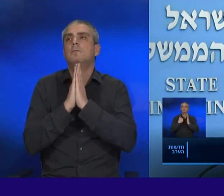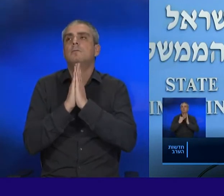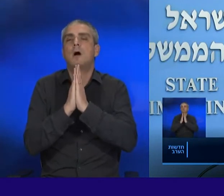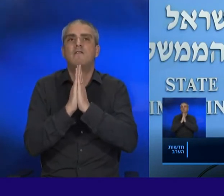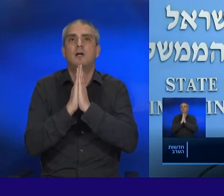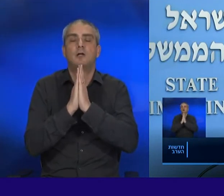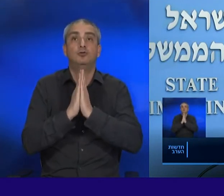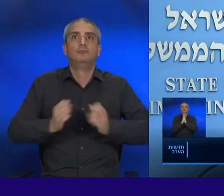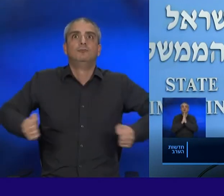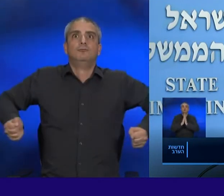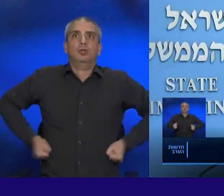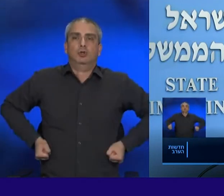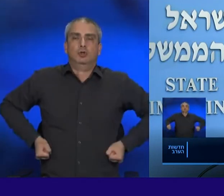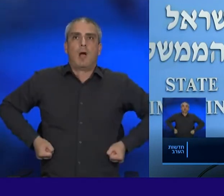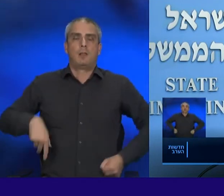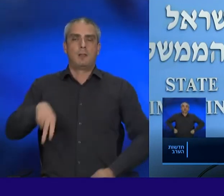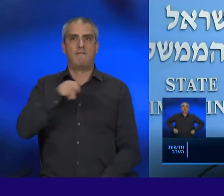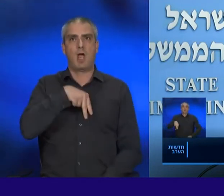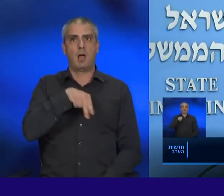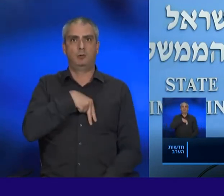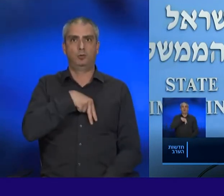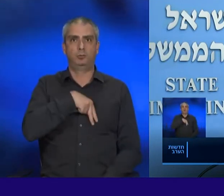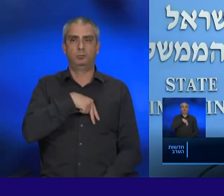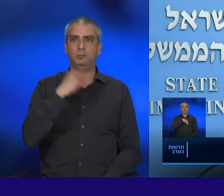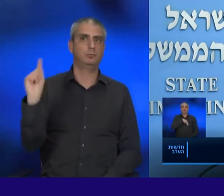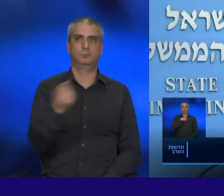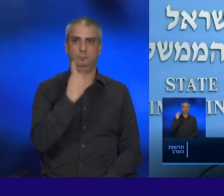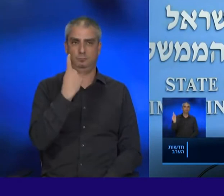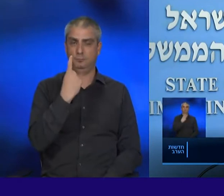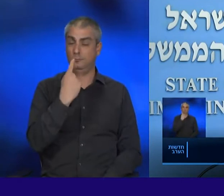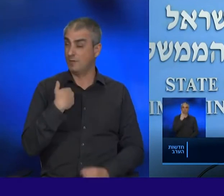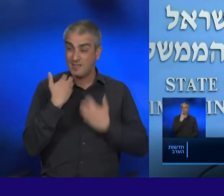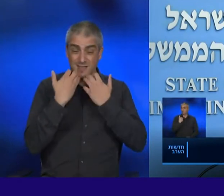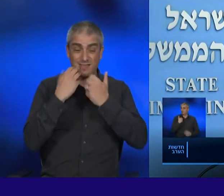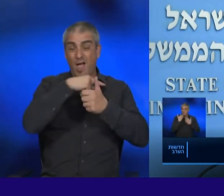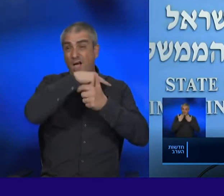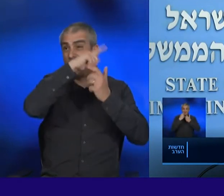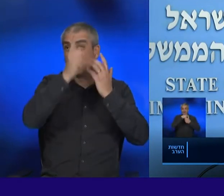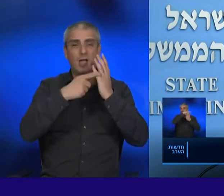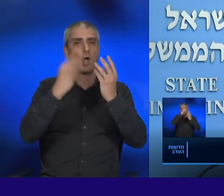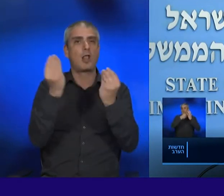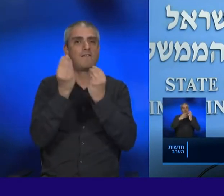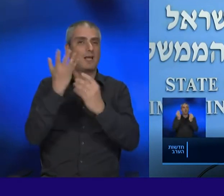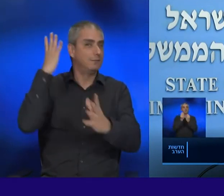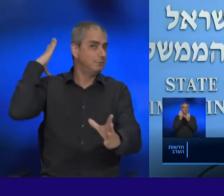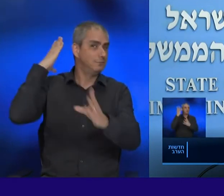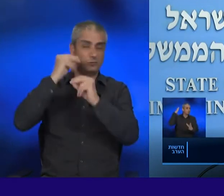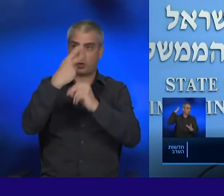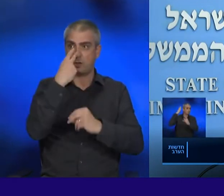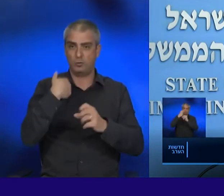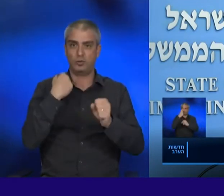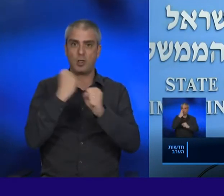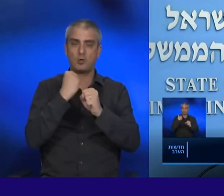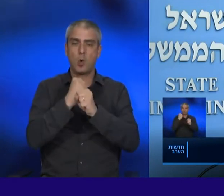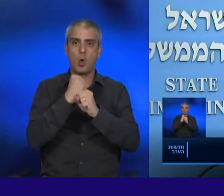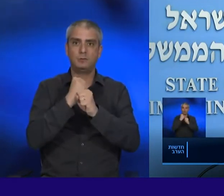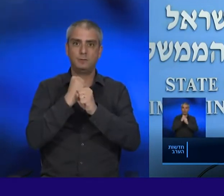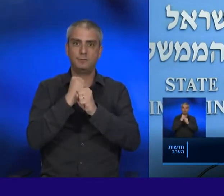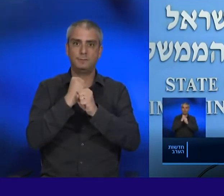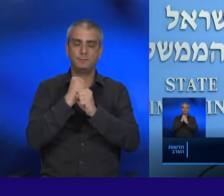משמעת ואחריות. כל מה שתיארתי לכם כאן, כל הצעדים האחרים שאתם רואים שאנחנו נוקטים